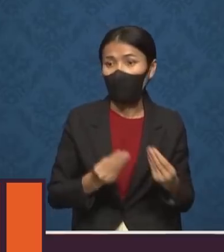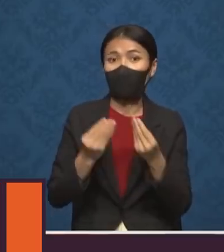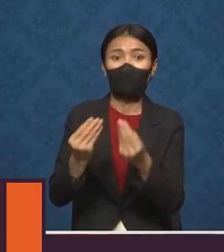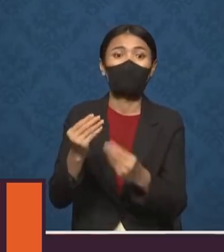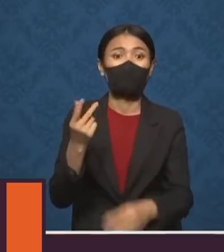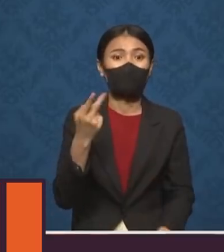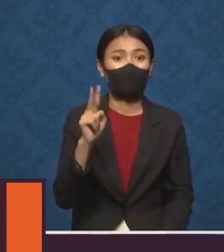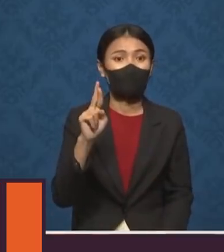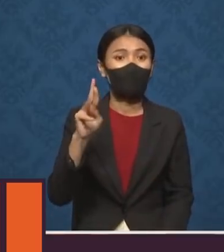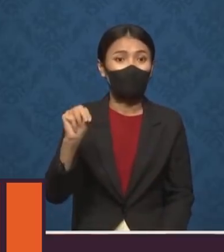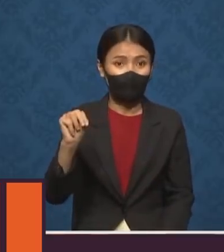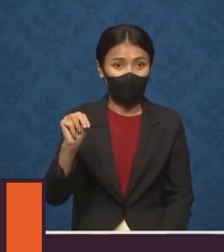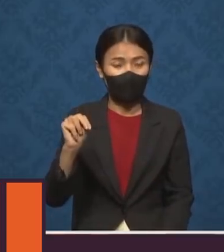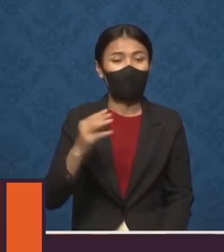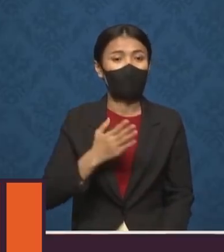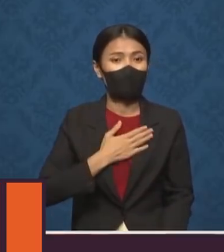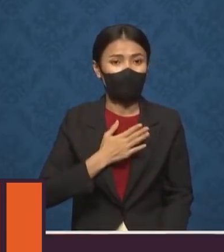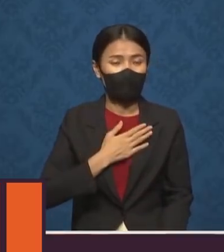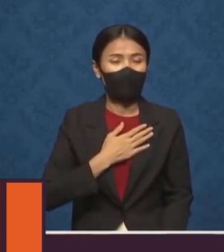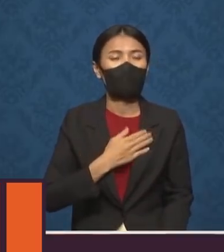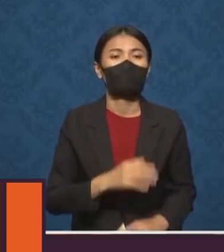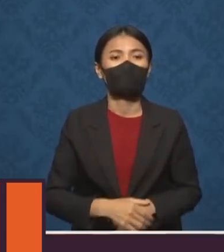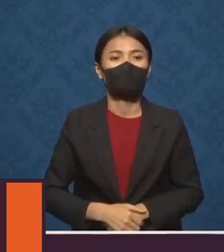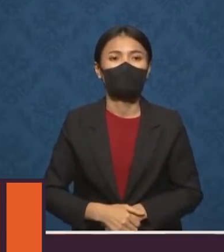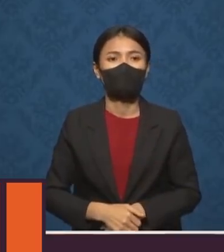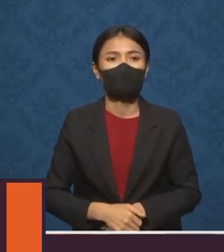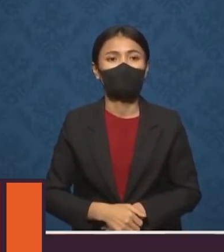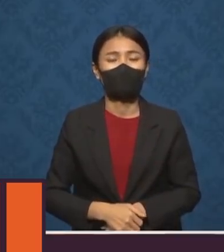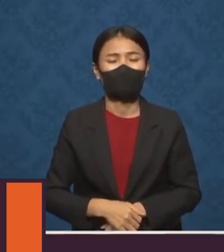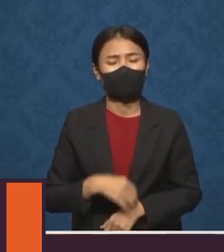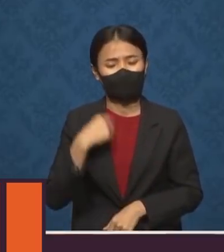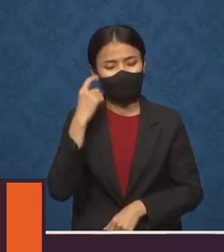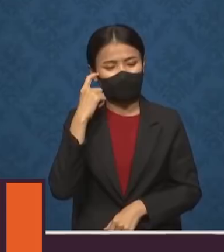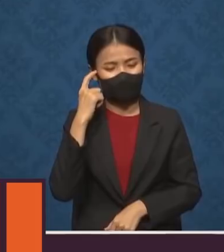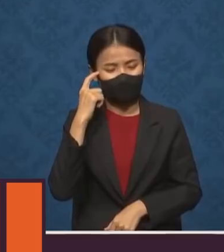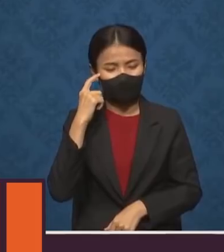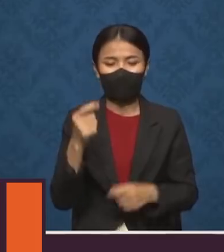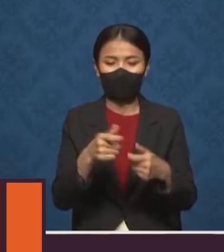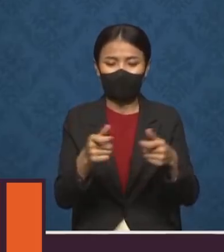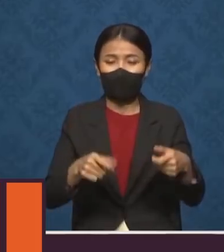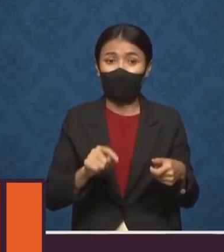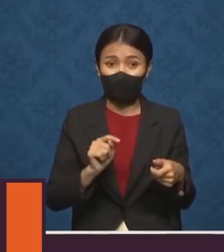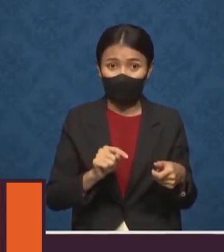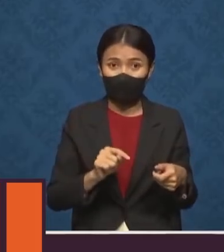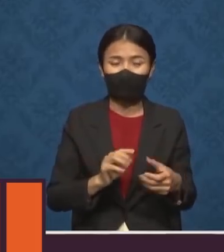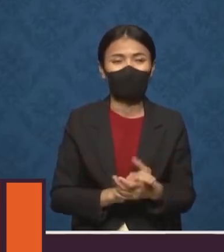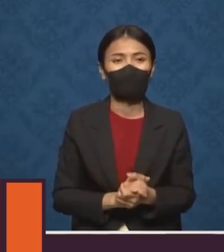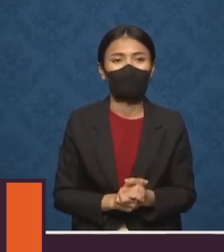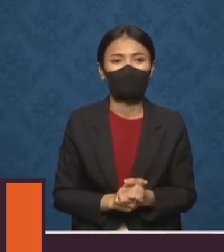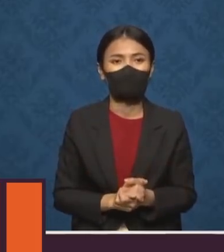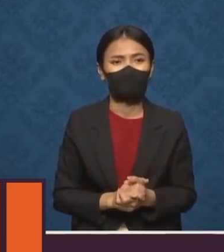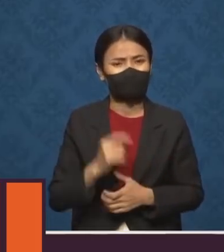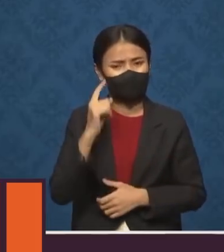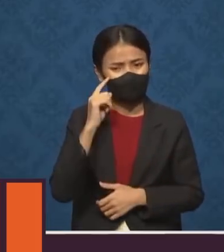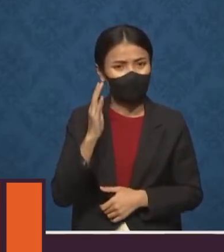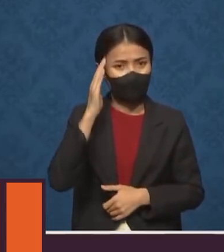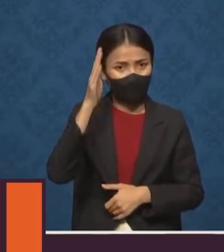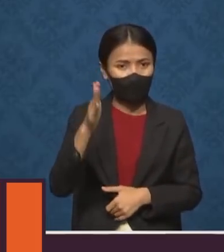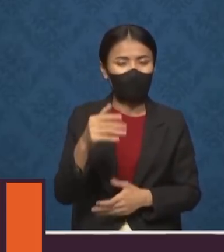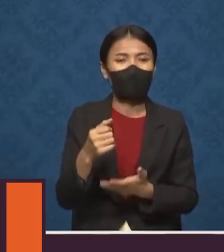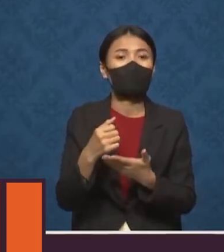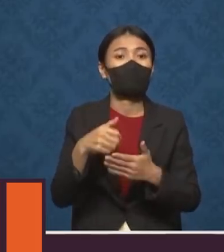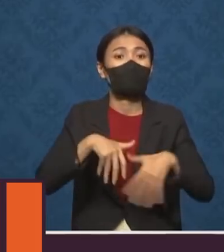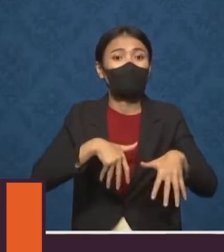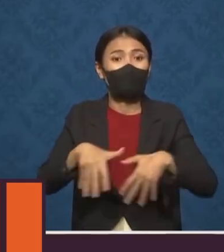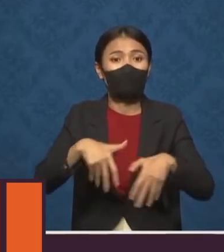ค่ะดิฉันหวังเป็นอย่างยิ่งค่ะท่านประธานเมื่อรายงานฉบับนี้จะเป็นรายงานที่ถูกนำไปดำเนินการแก้ไขปัญหาให้กับ